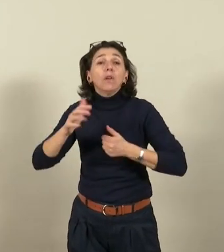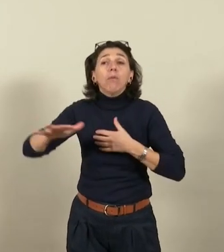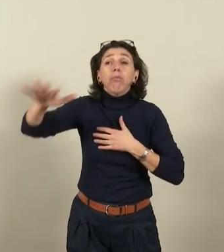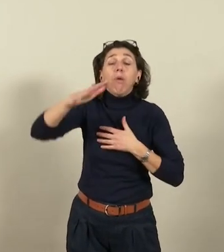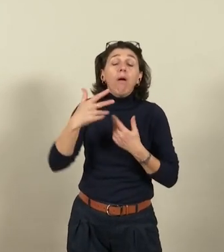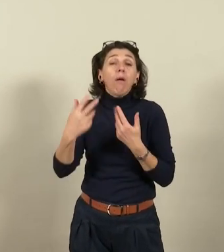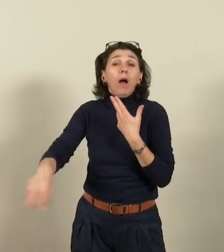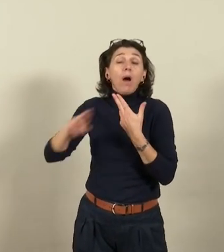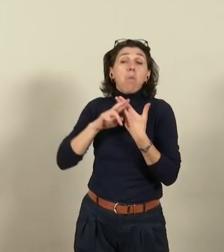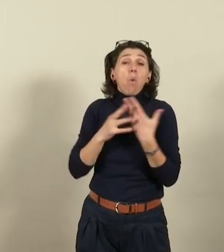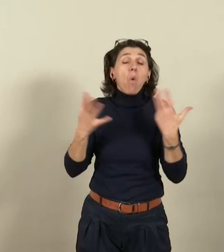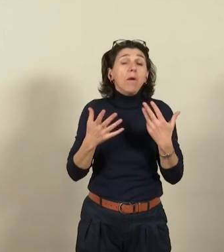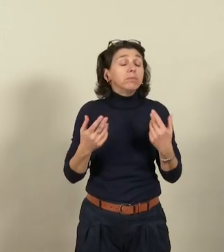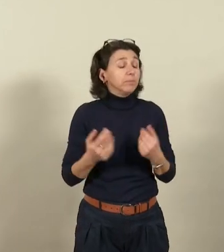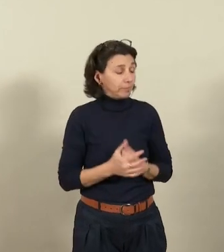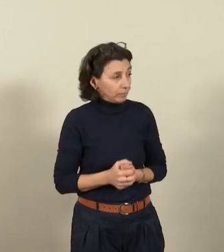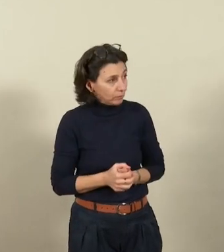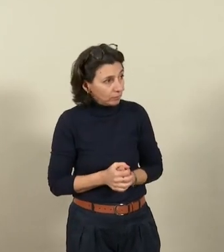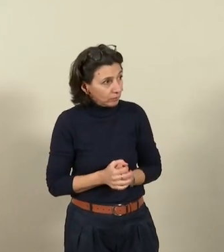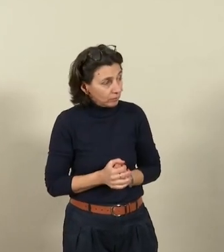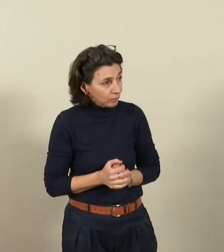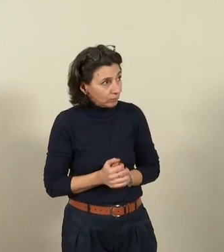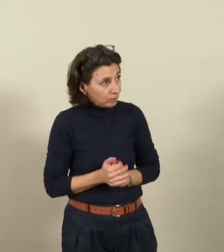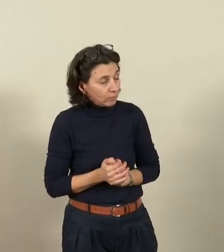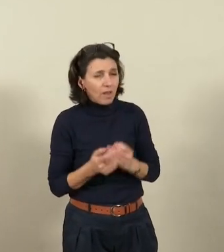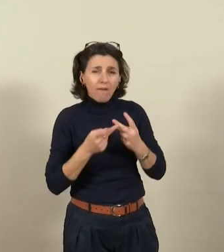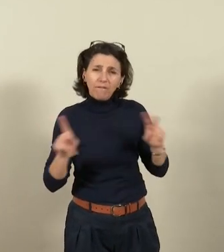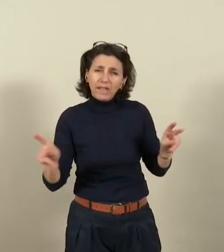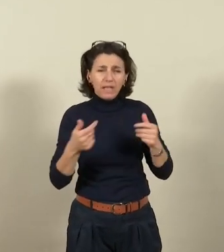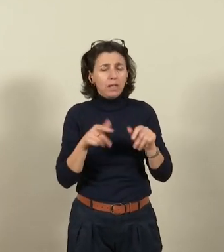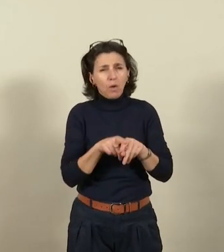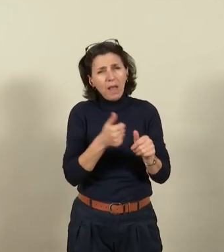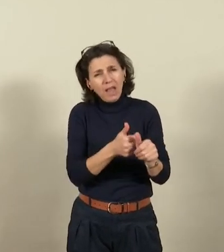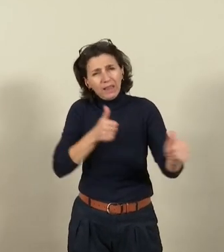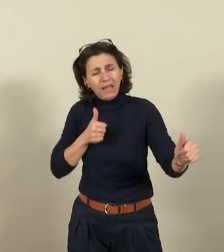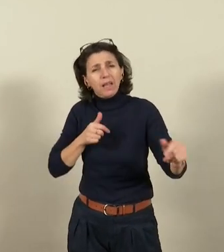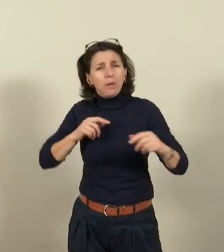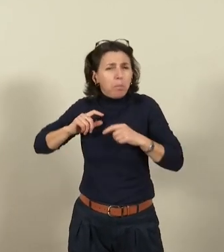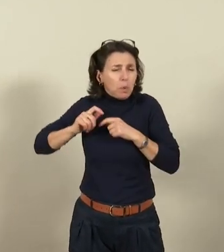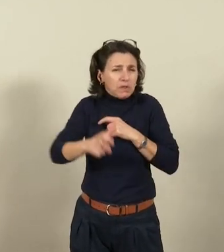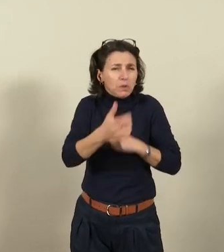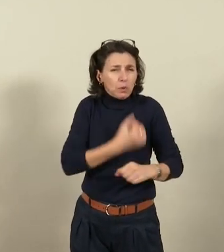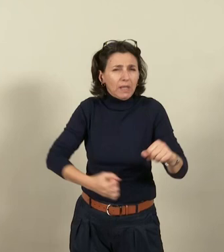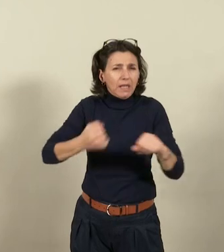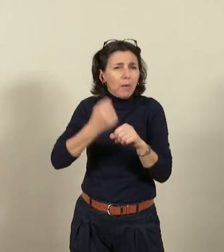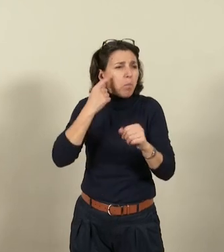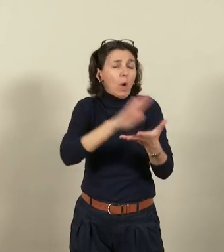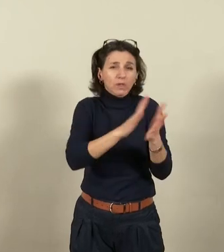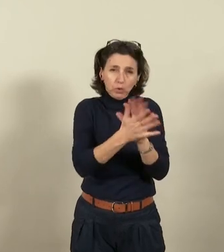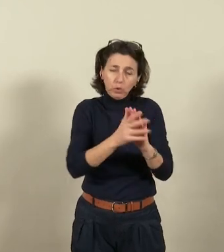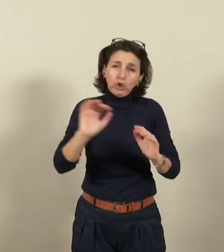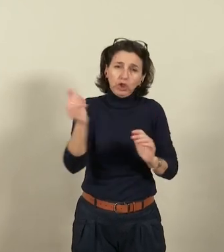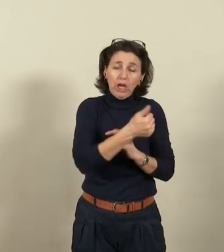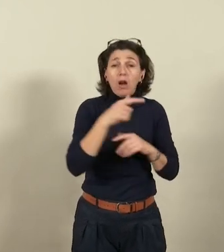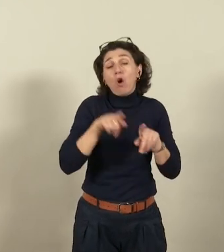suivante la ville a mis en place une téléprocédure pour toute association qui sollicite une subvention de la Ville